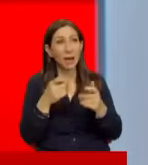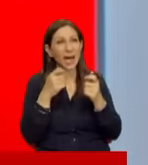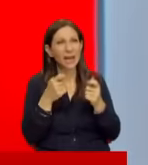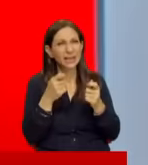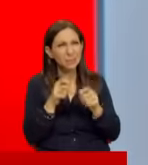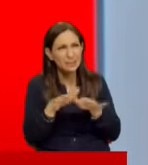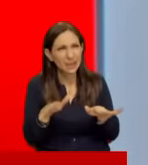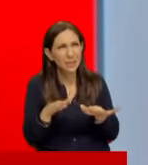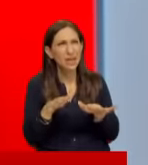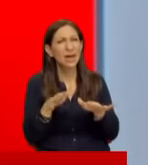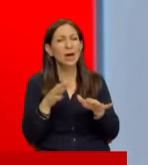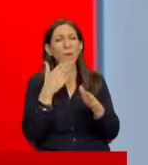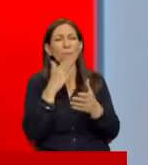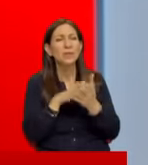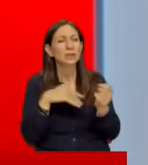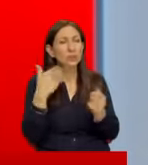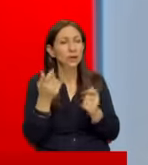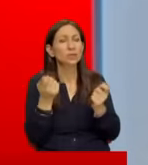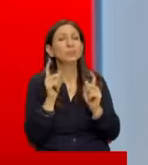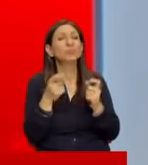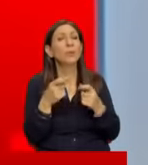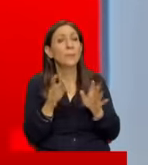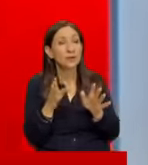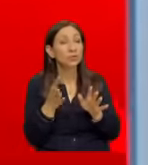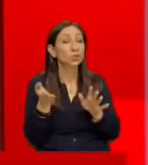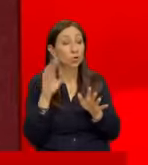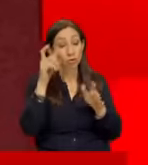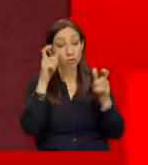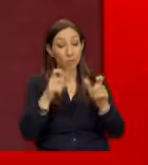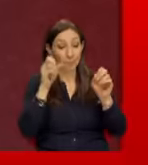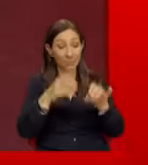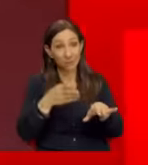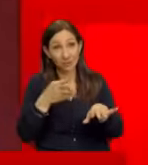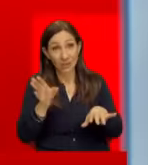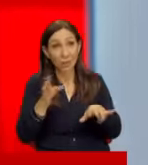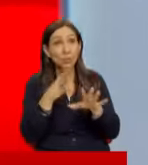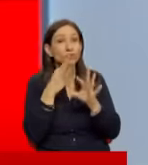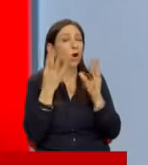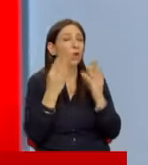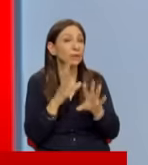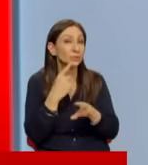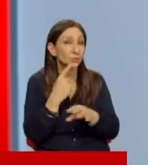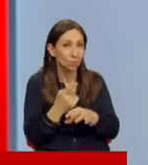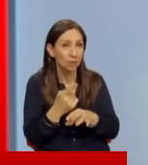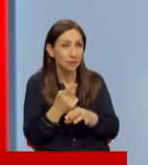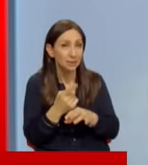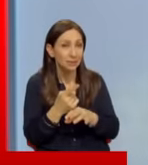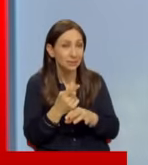eğitim sisteminden, mezun olduktan sonra iş bulamamaktan, sonra memleketi terk etmekten mutlu olmadıklarını